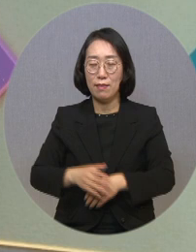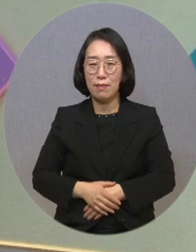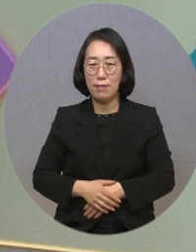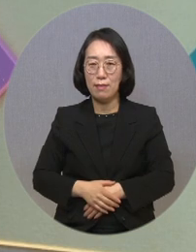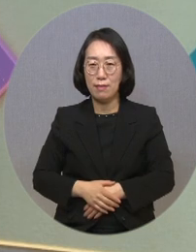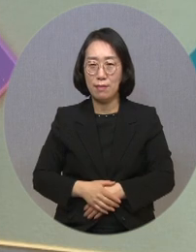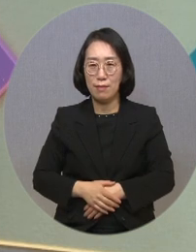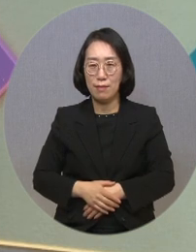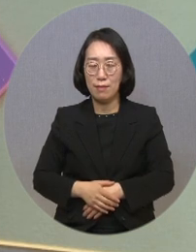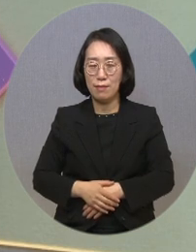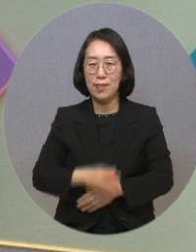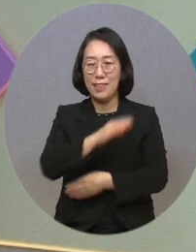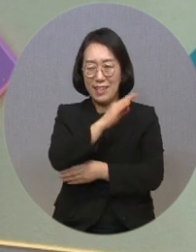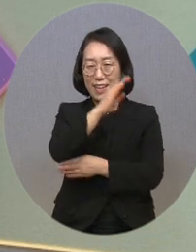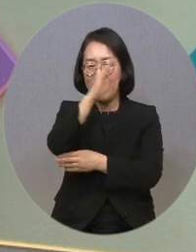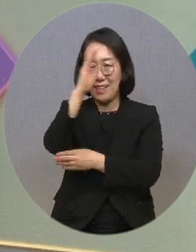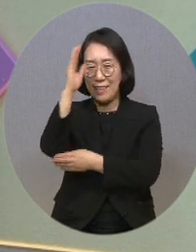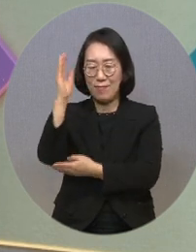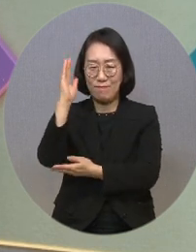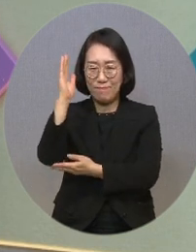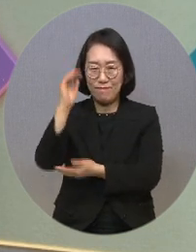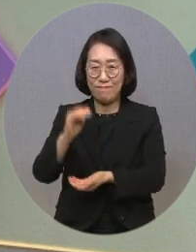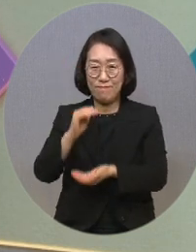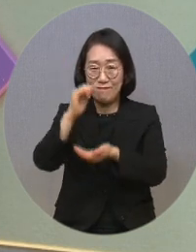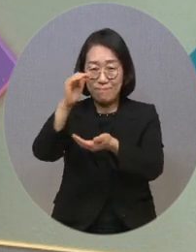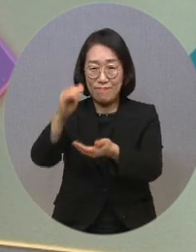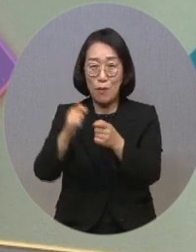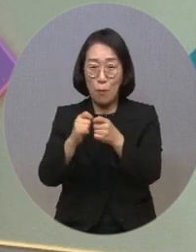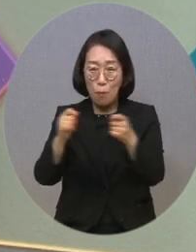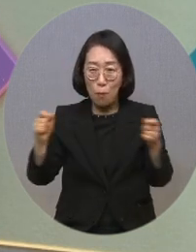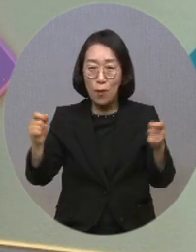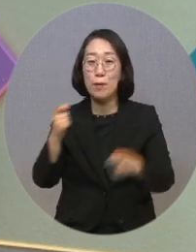가지 많은 이야기들을 하지는 못했습니다.